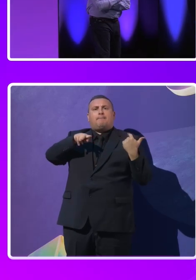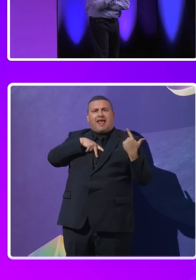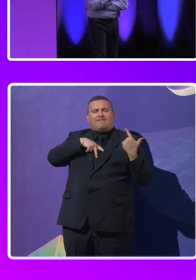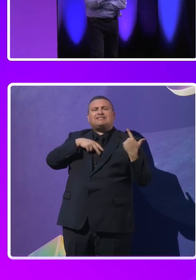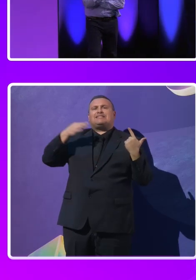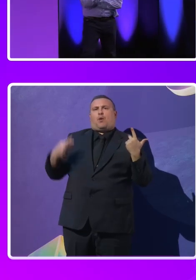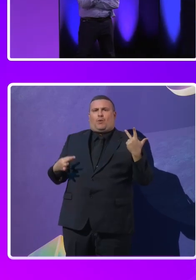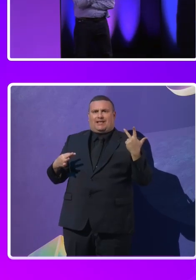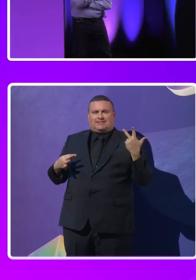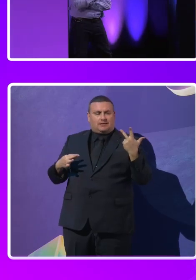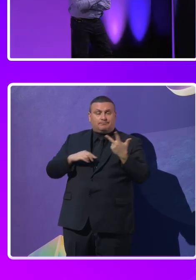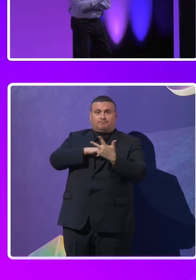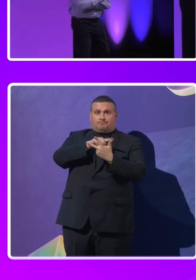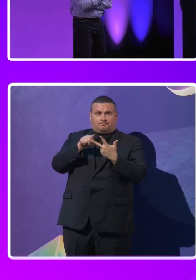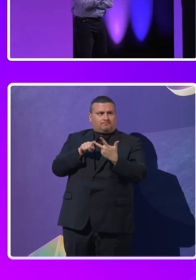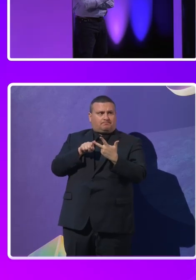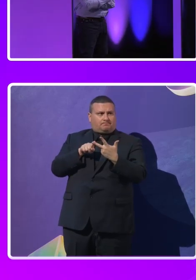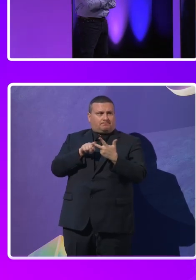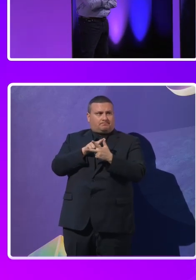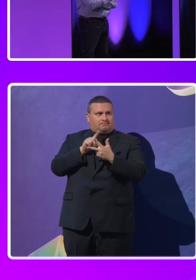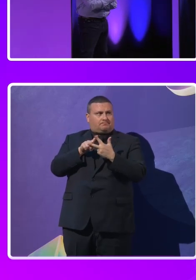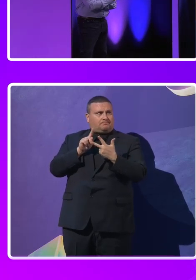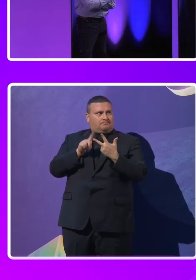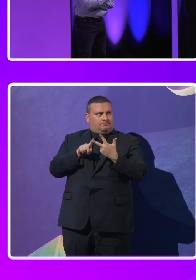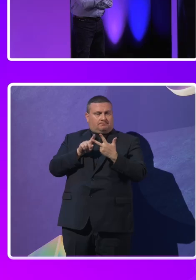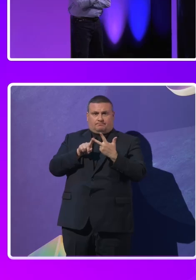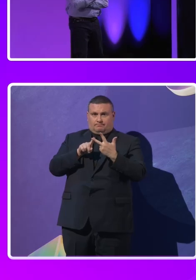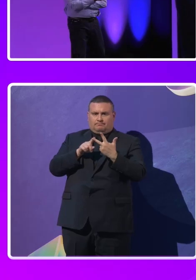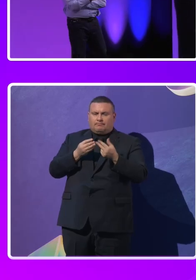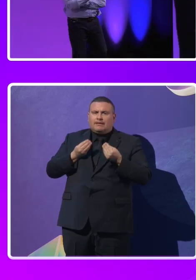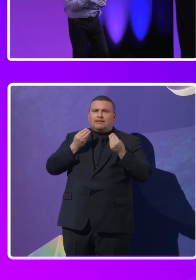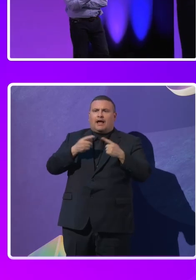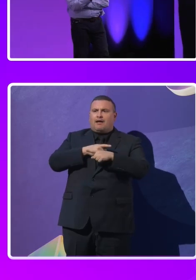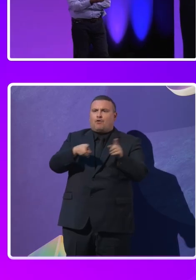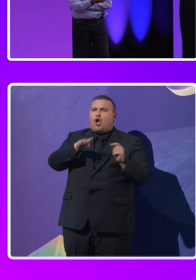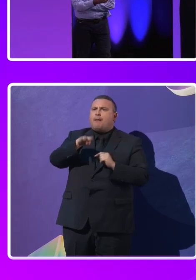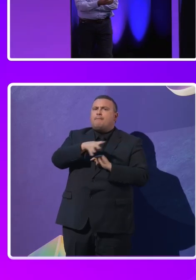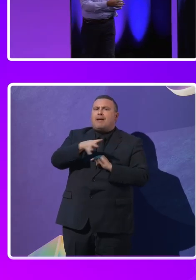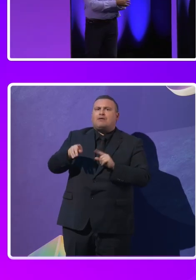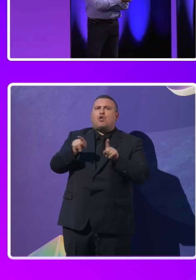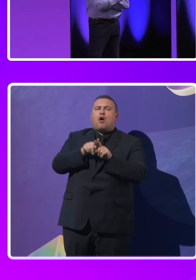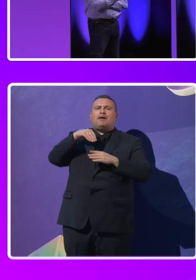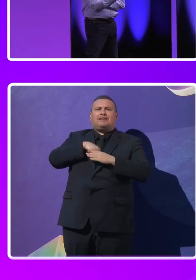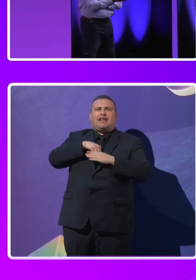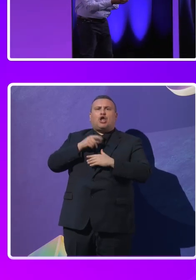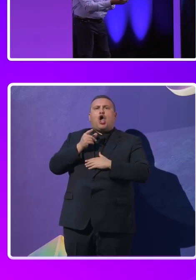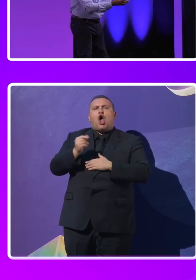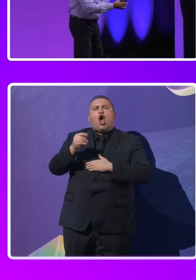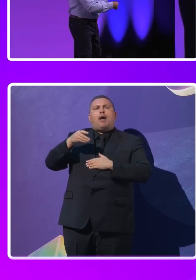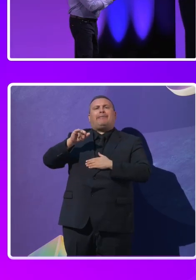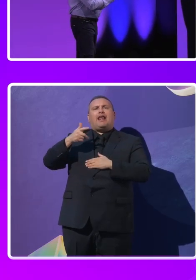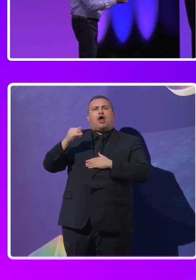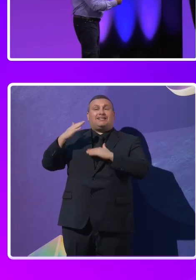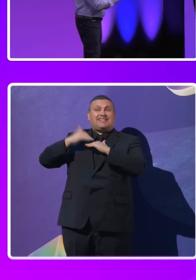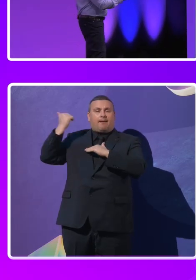principi mai vi ho costruito delle soluzioni per consentirvi da una parte di personalizzare i prodotti Auto the Box i CoPilot che avete visto stamattina